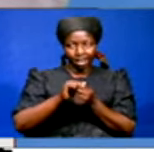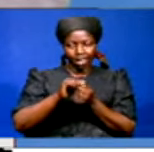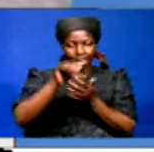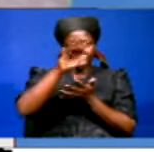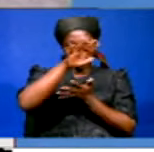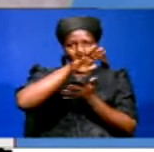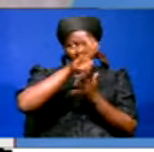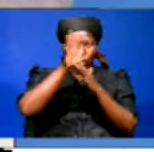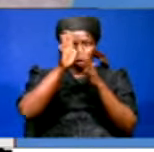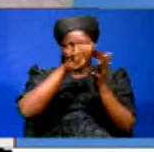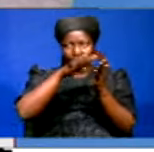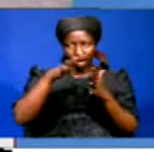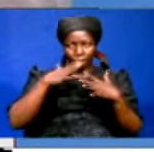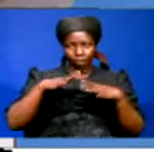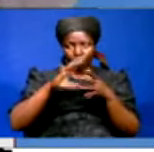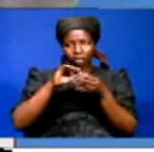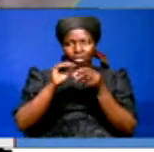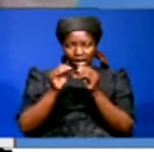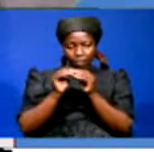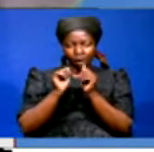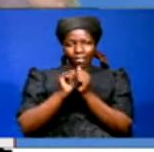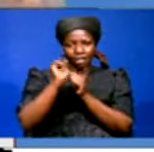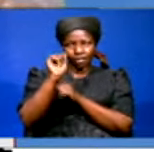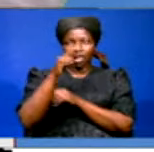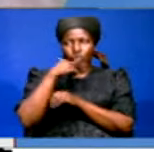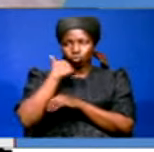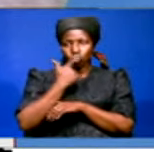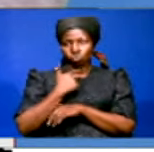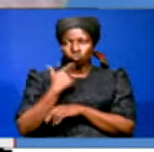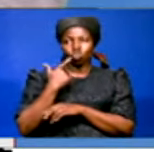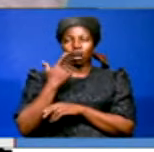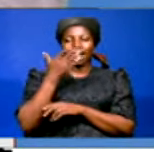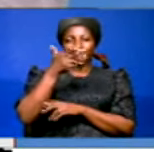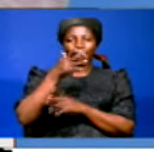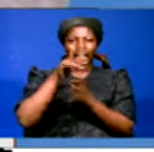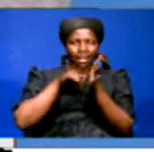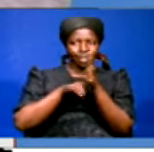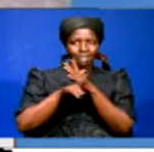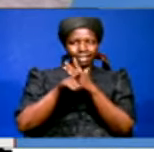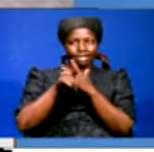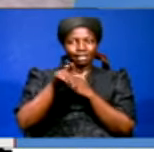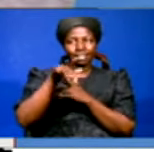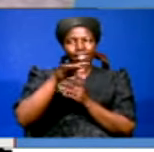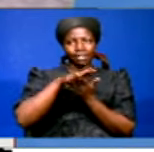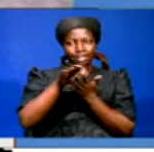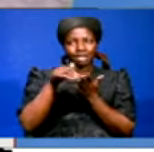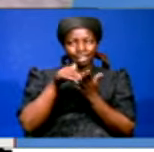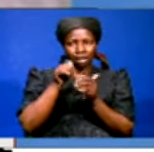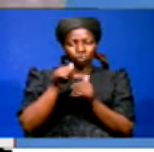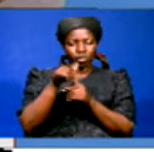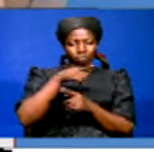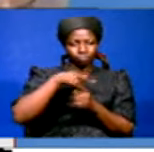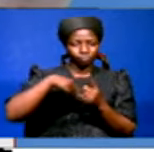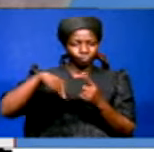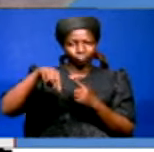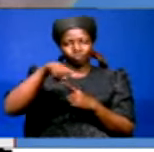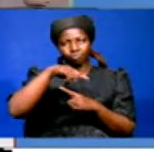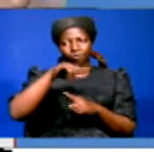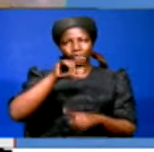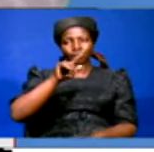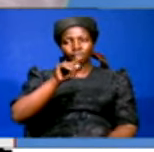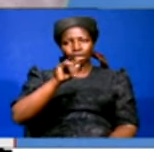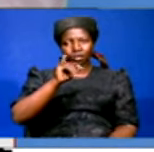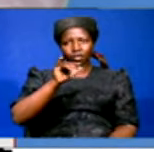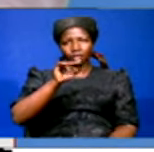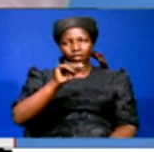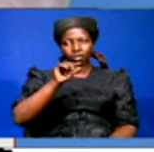nambari 15 waliokuwa kwenye kituo kinachozunguka cha Tiangong cha China